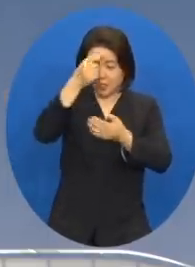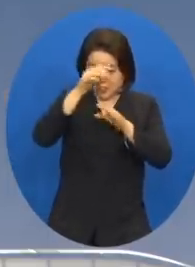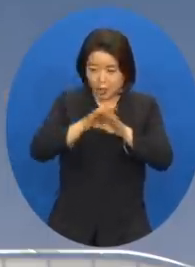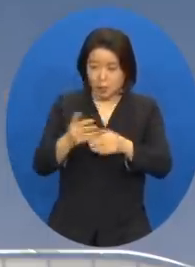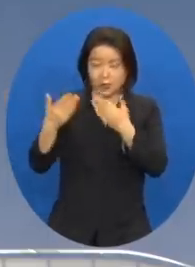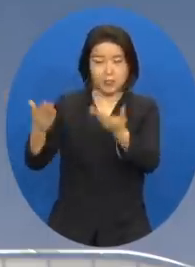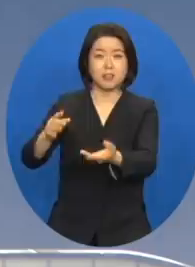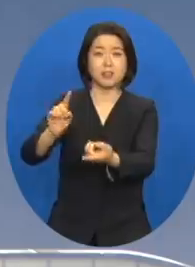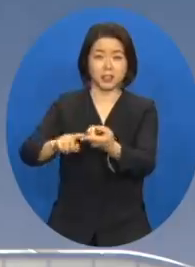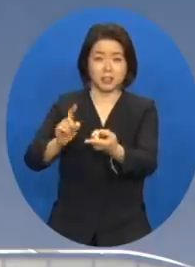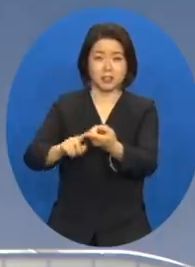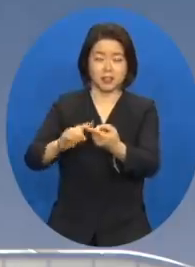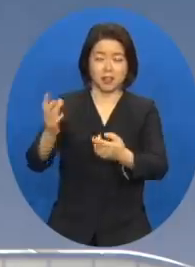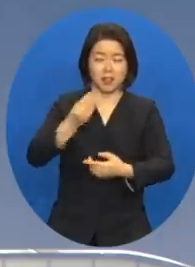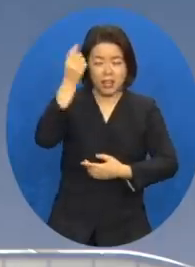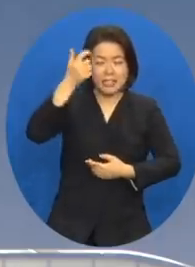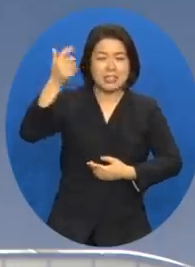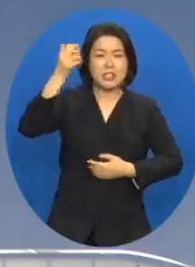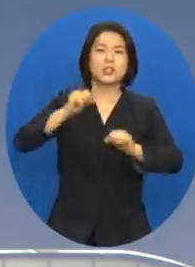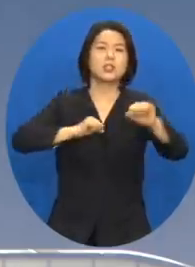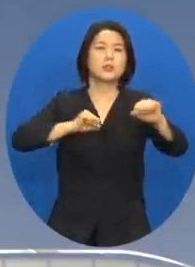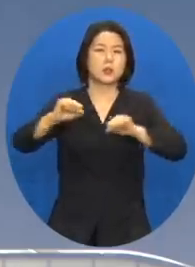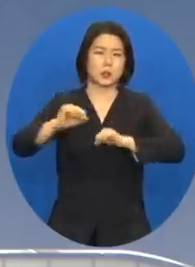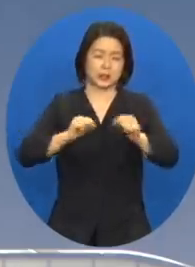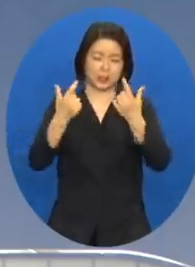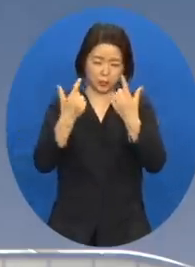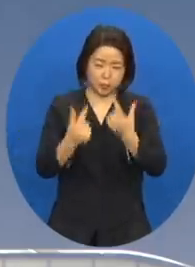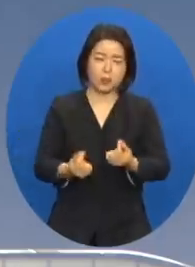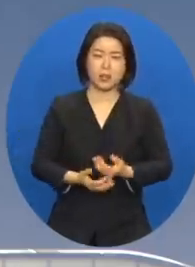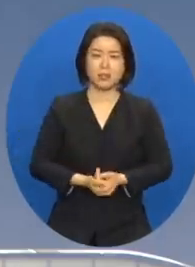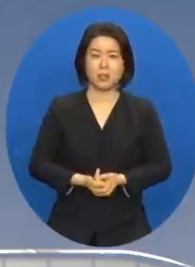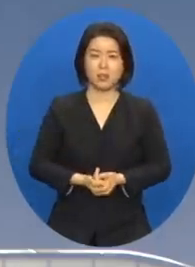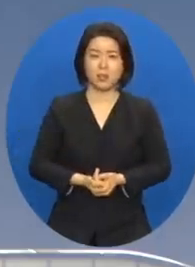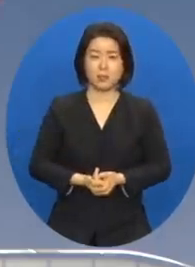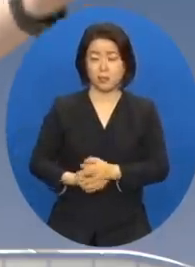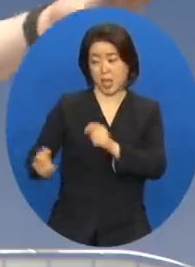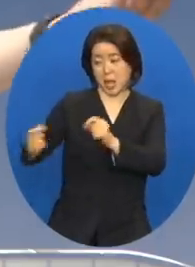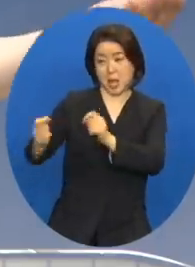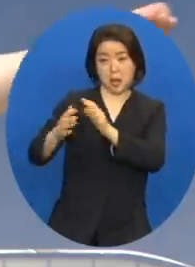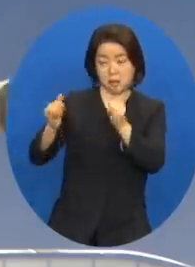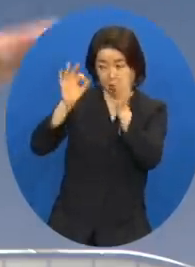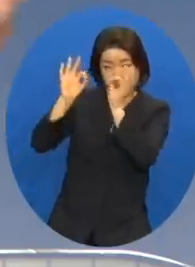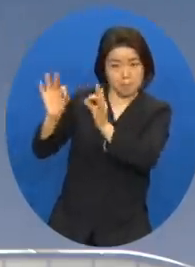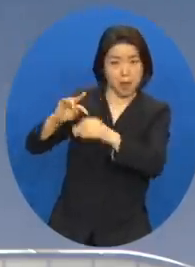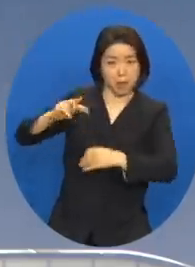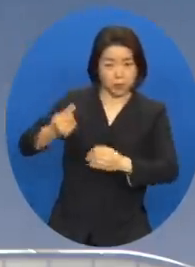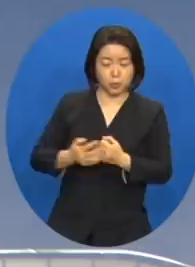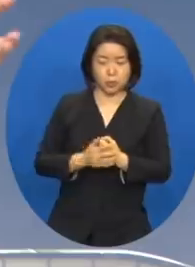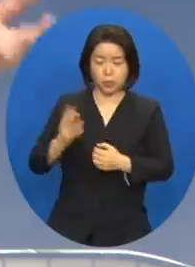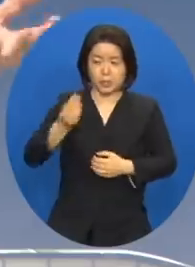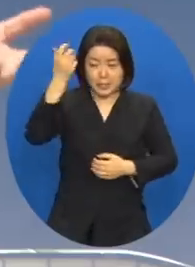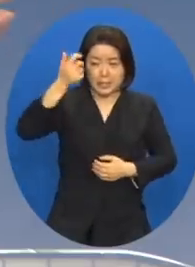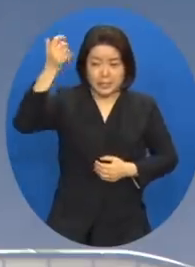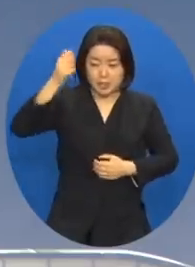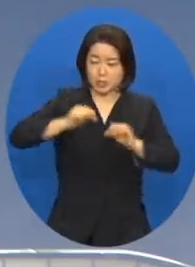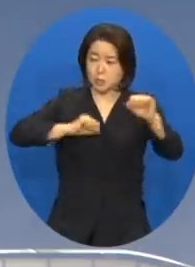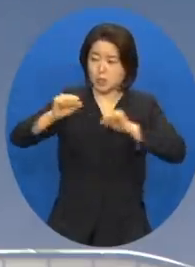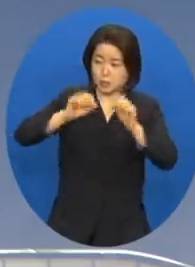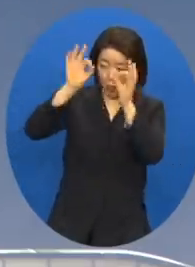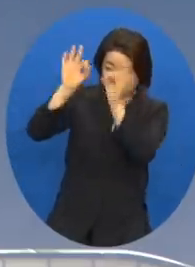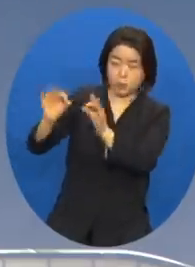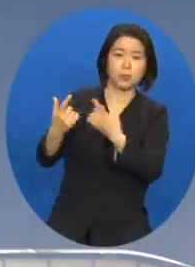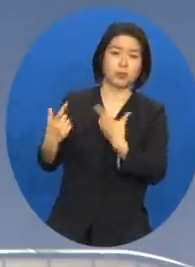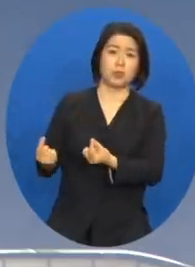것 자체가 성령님의 역사잖아요. 우리는 오늘 옆에 있는 사람만 봐도 성령님의 역사를 보고 있는